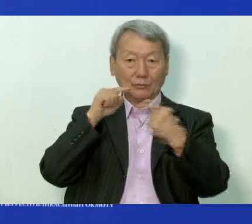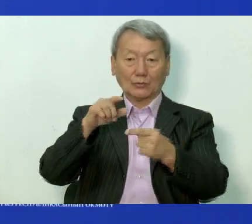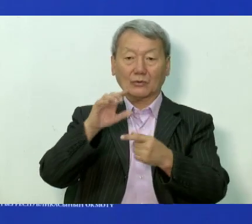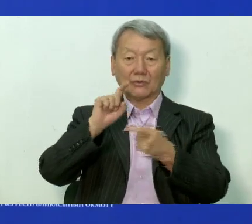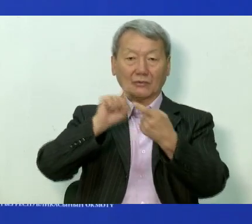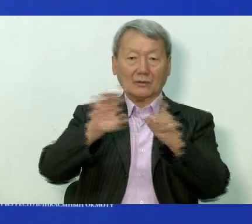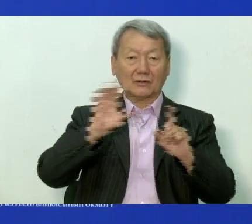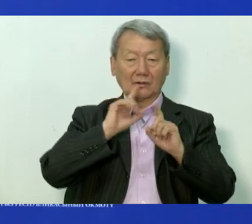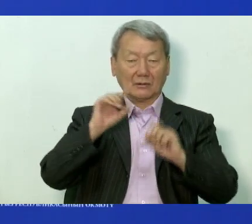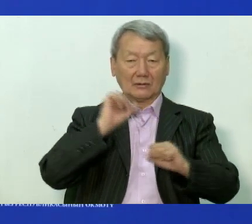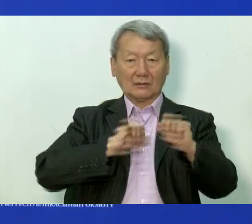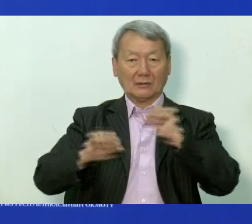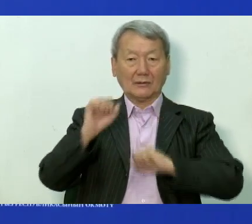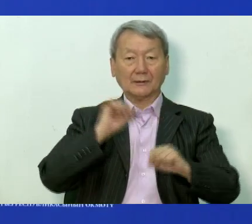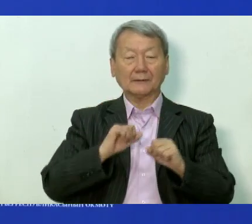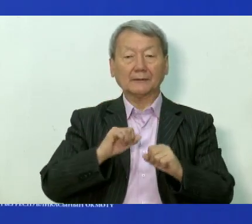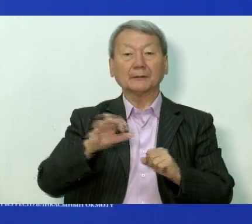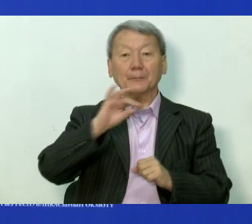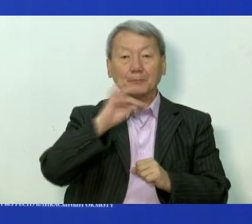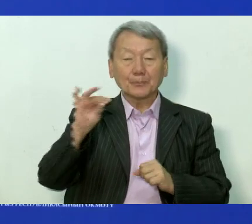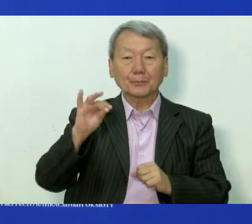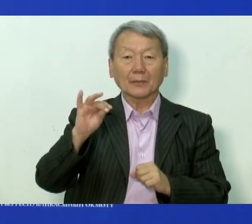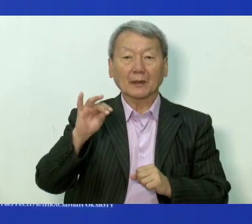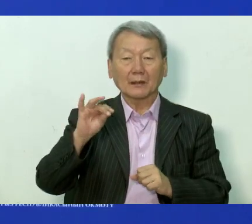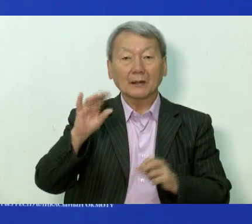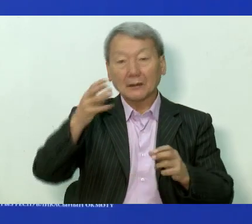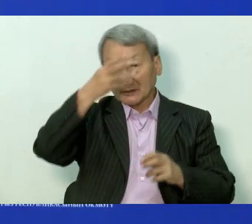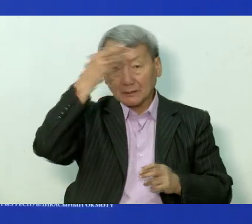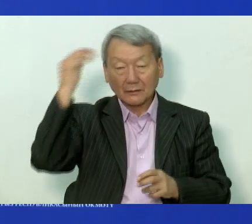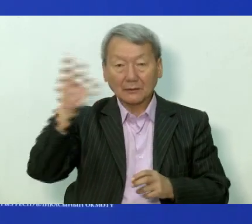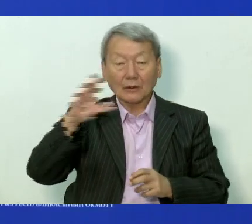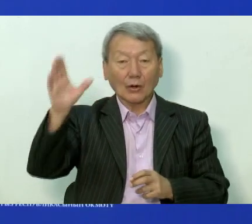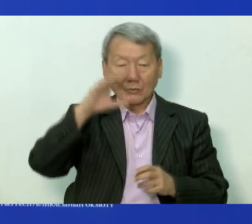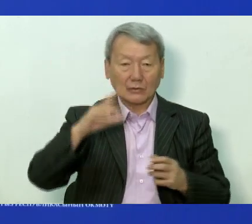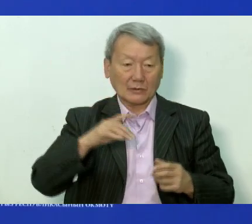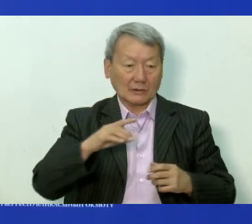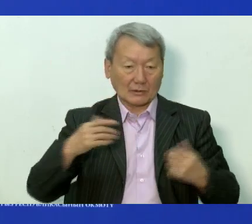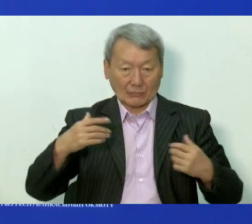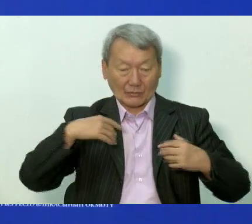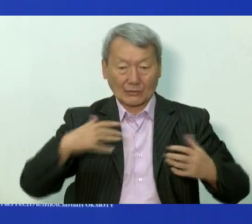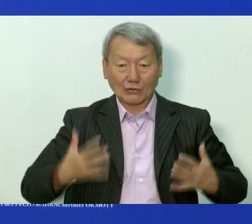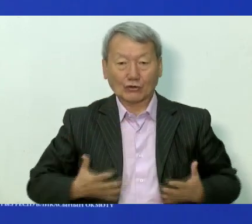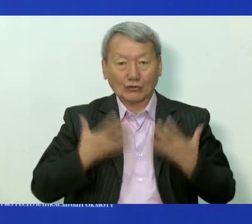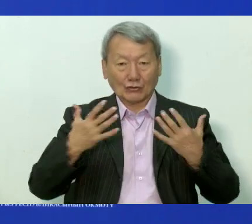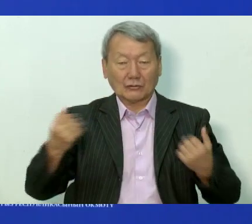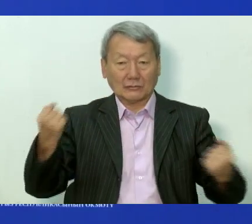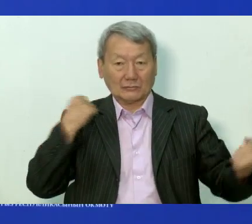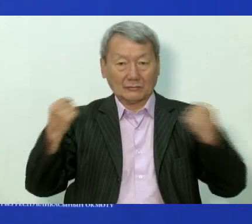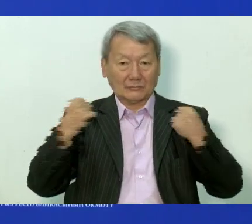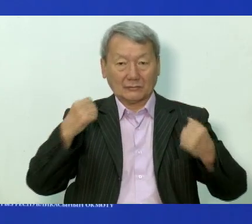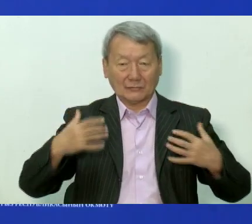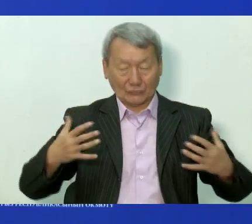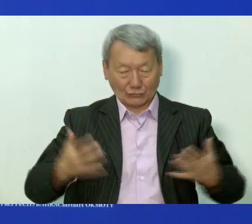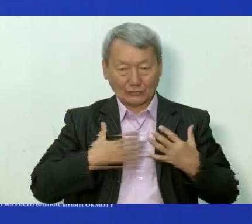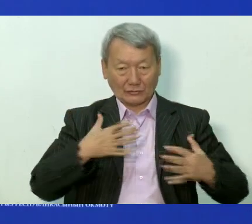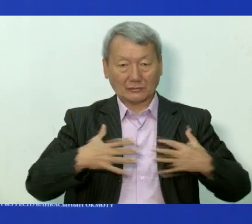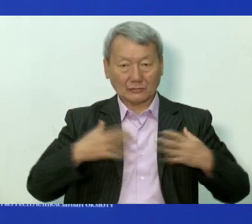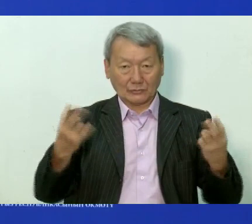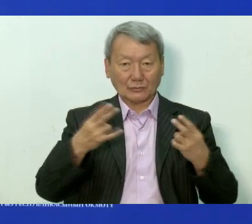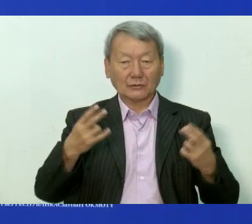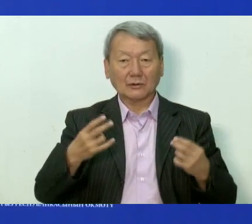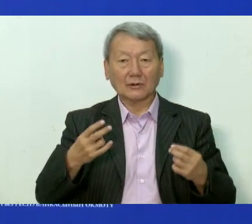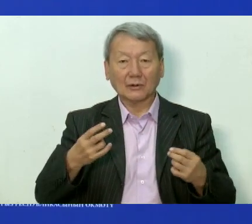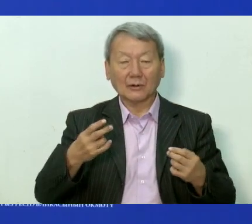вирусу. И, конечно, не нужно забывать и о физической активности. Она сейчас действительно нужна.